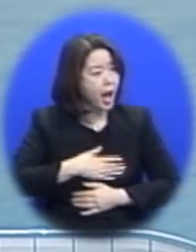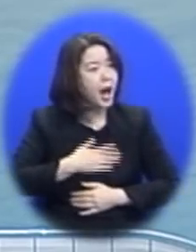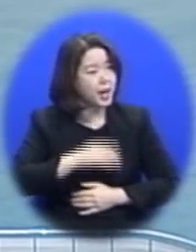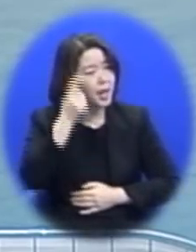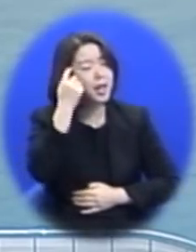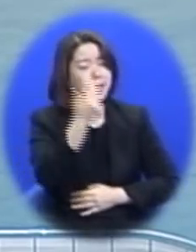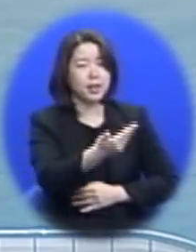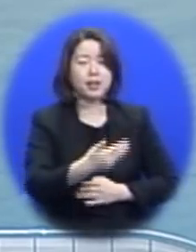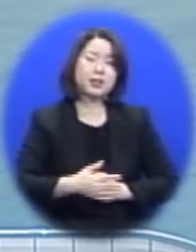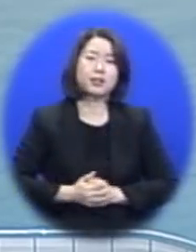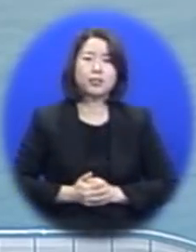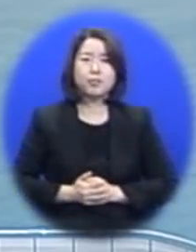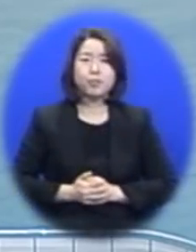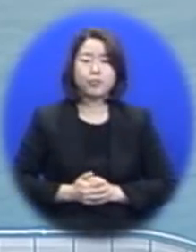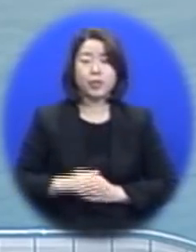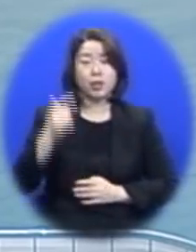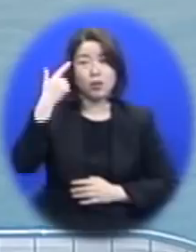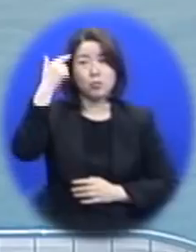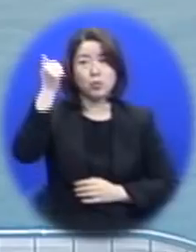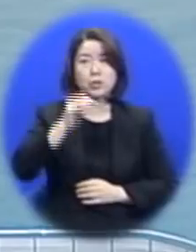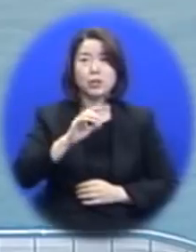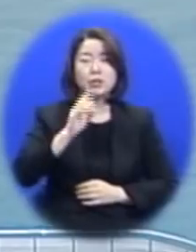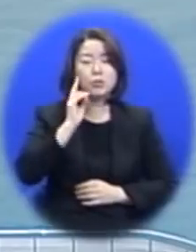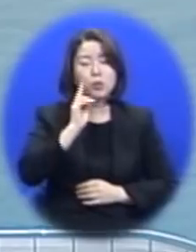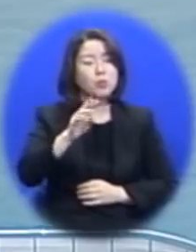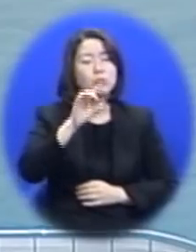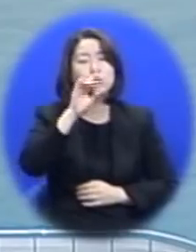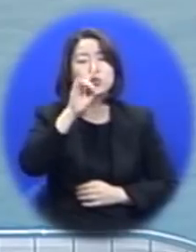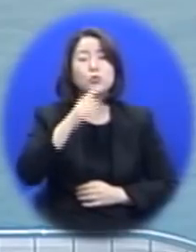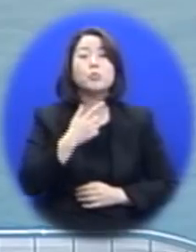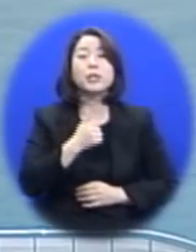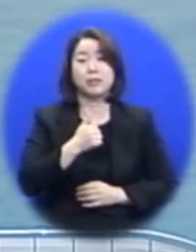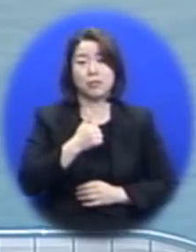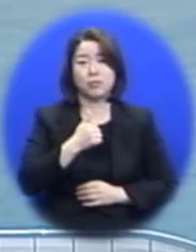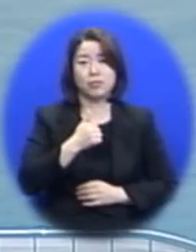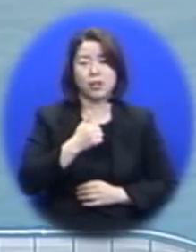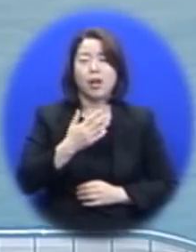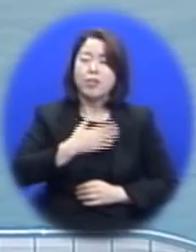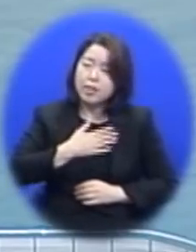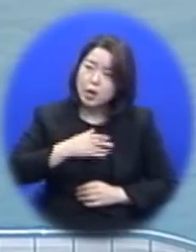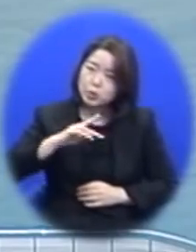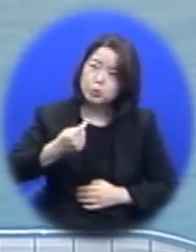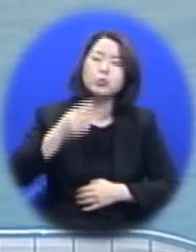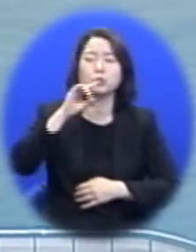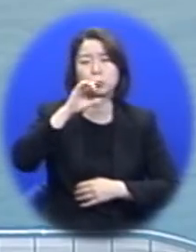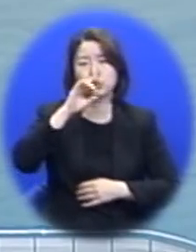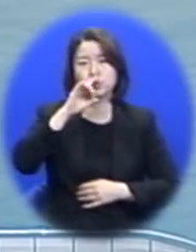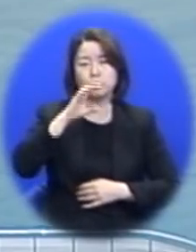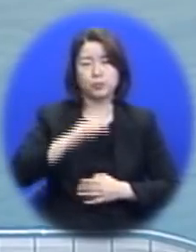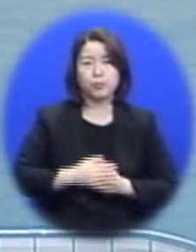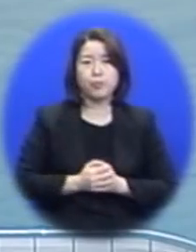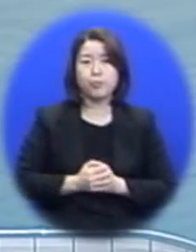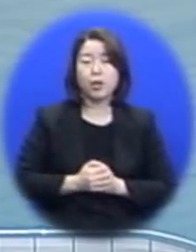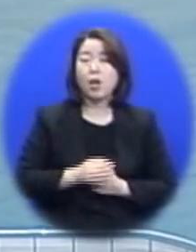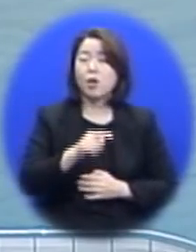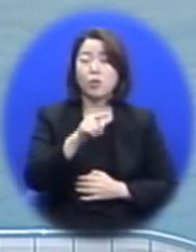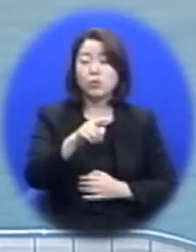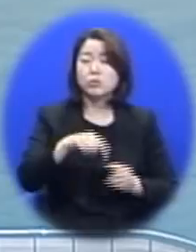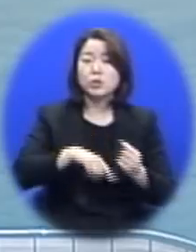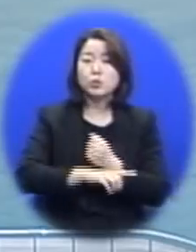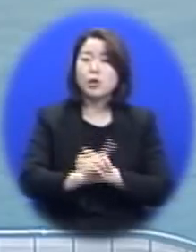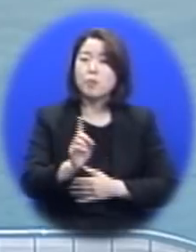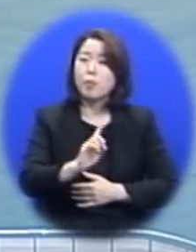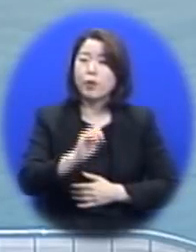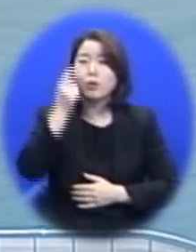이렇게 묻더래요. 목사님이 너무 궁금했던 문제예요. 내가 바로 그게 궁금했어. 너는 그 이유가